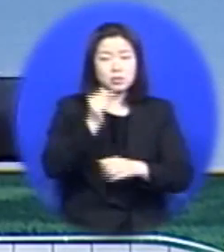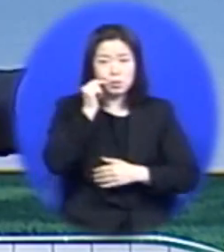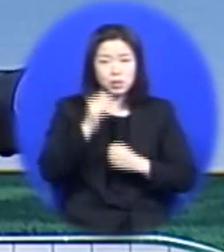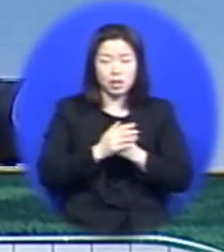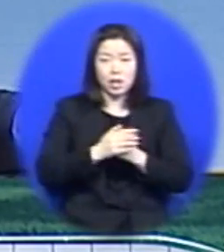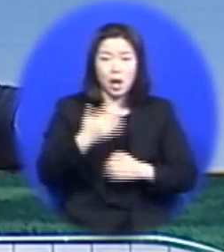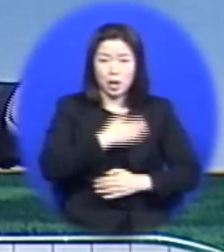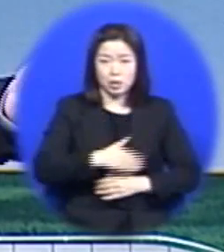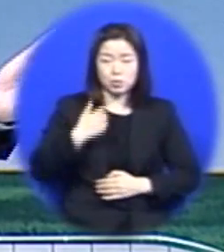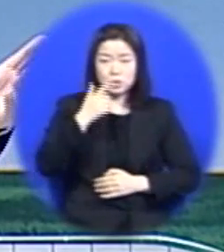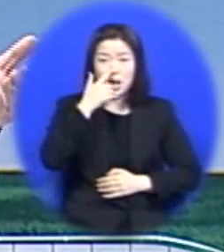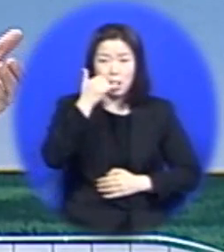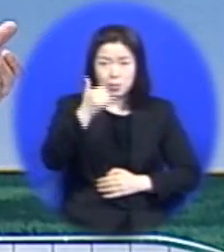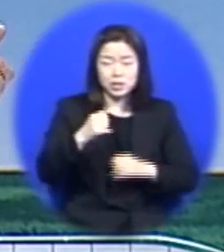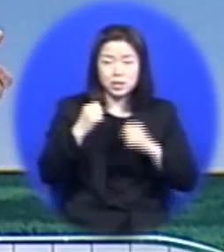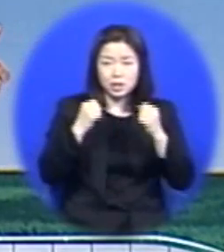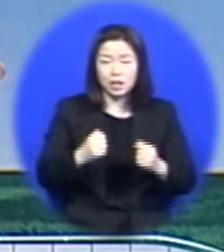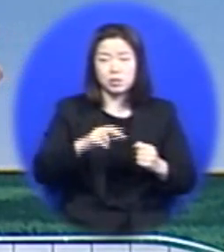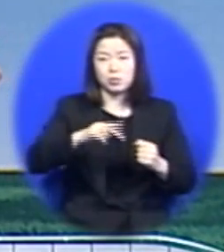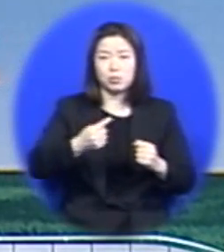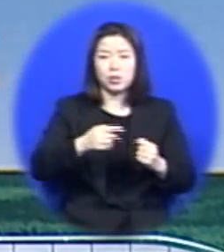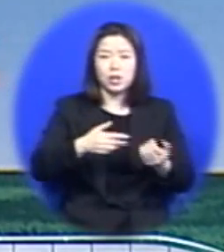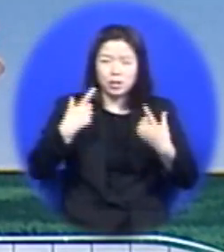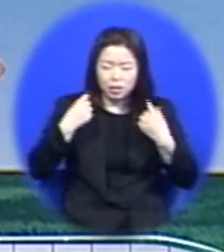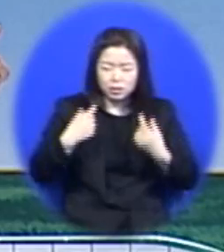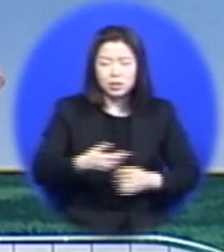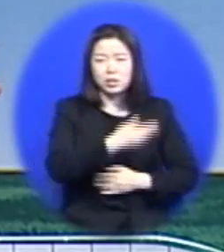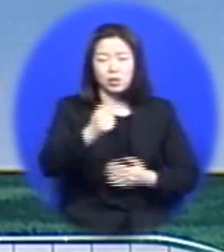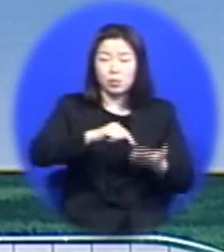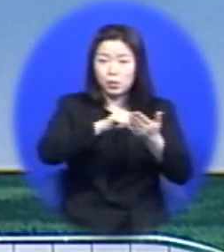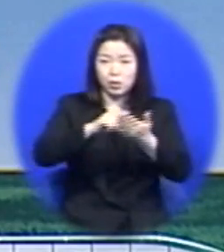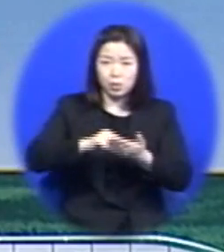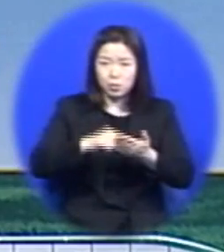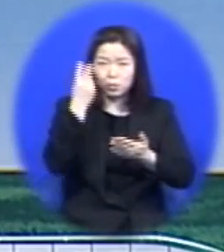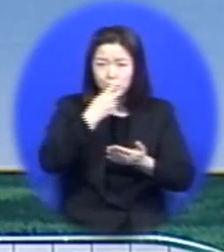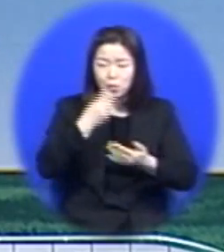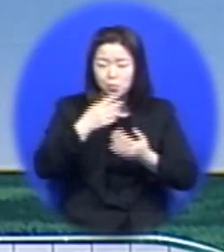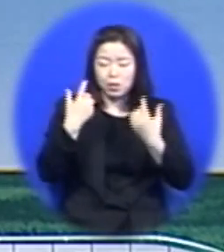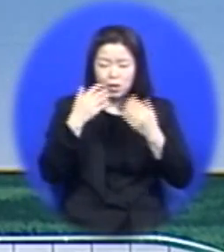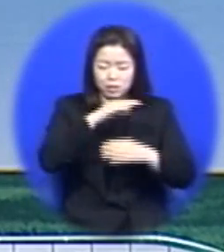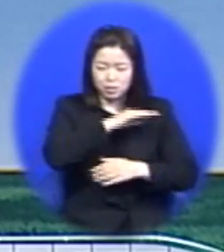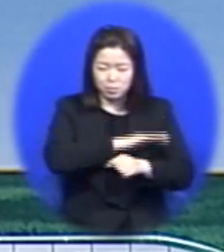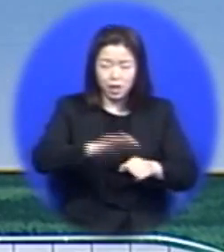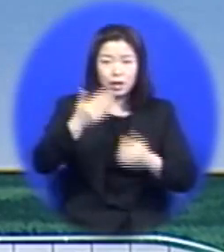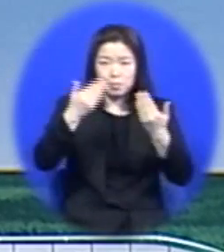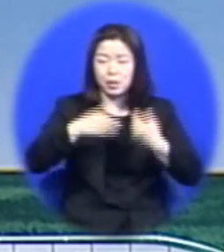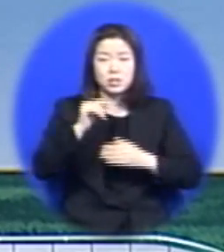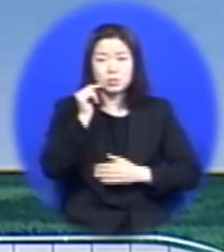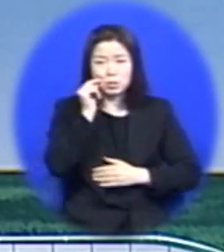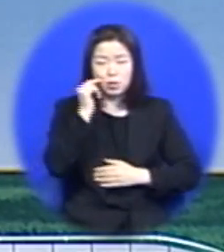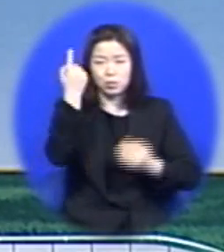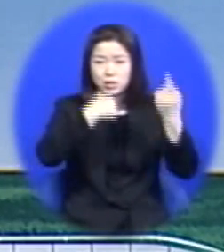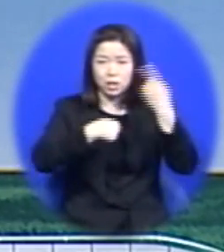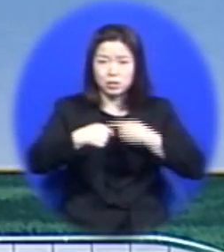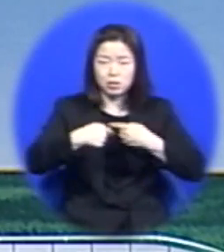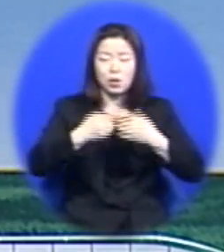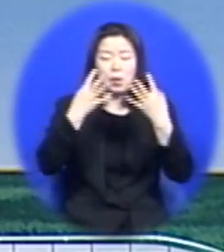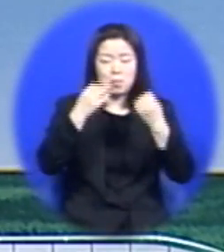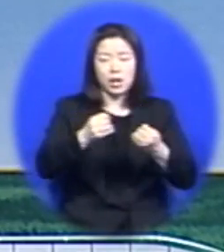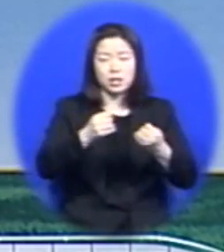계셔도 여전히 여러분은 외로웠고 힘들었고 돌봄을 제대로 받지 못하고 상처투성이의 삶을